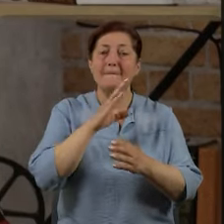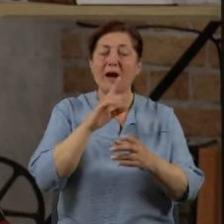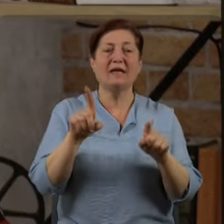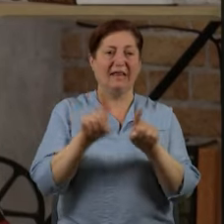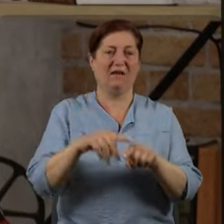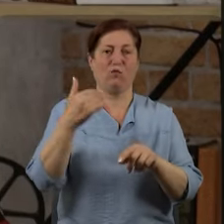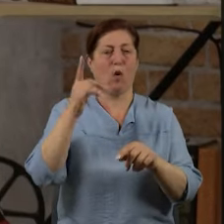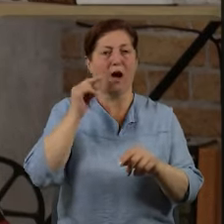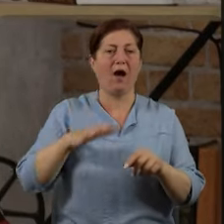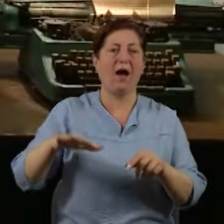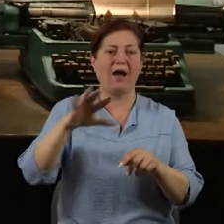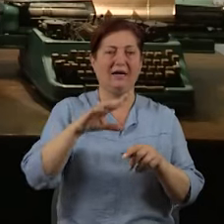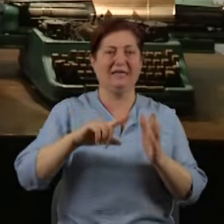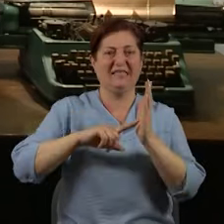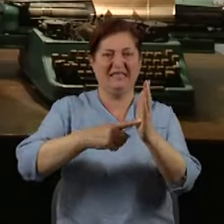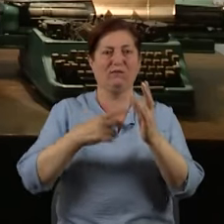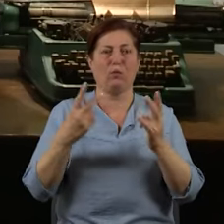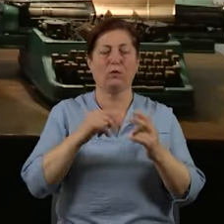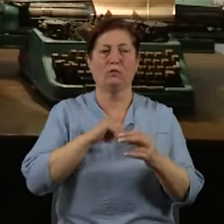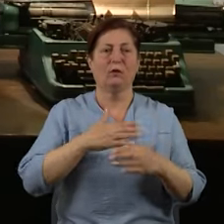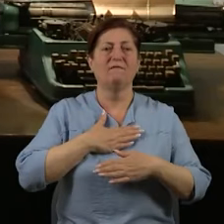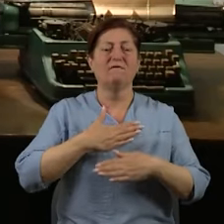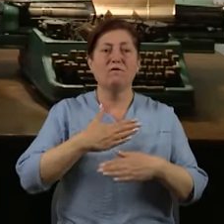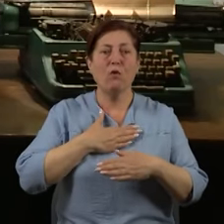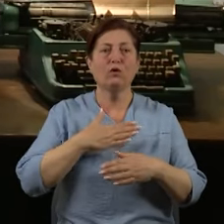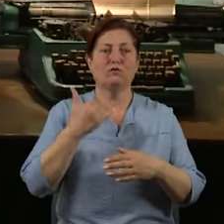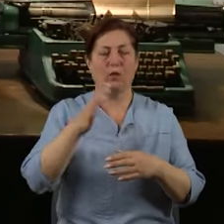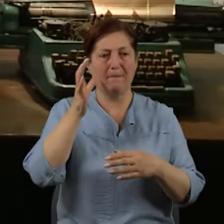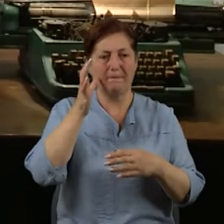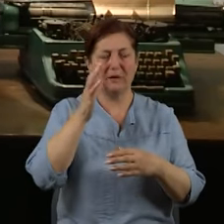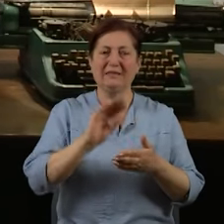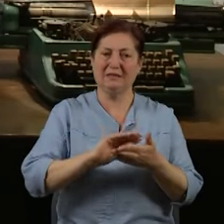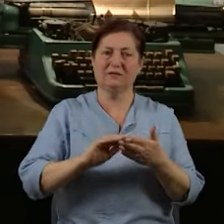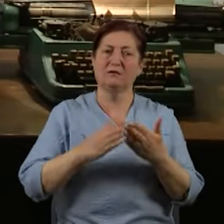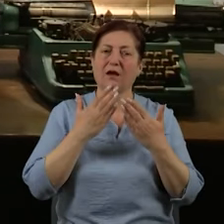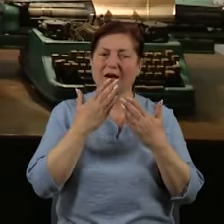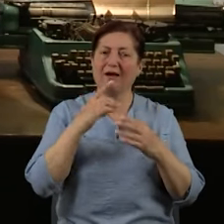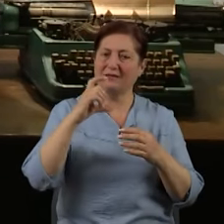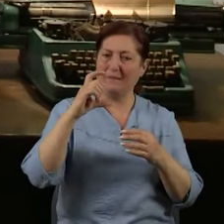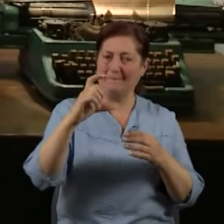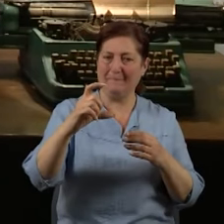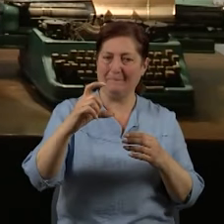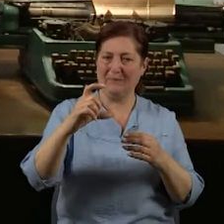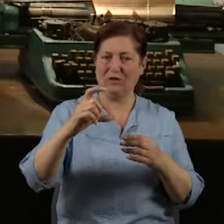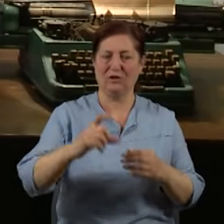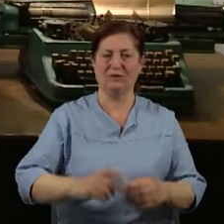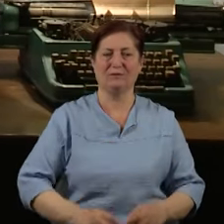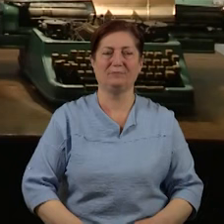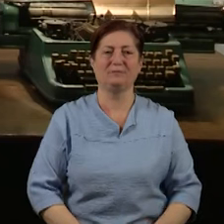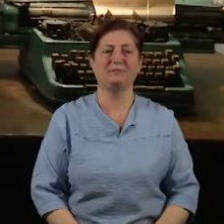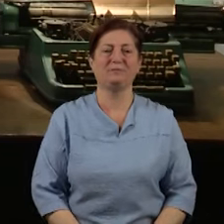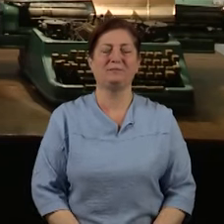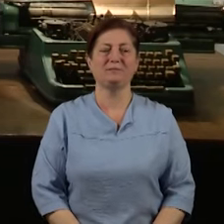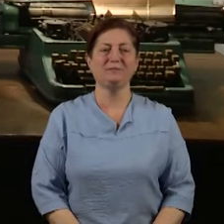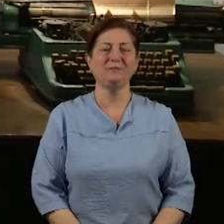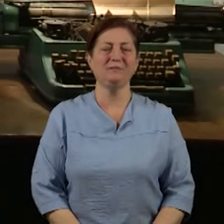հինավուրցում, որ ձեռքերը, բայց հիմա քեզնից ոգեշնչվելով մի բան ստեղծում, կարդամ Տերյանից իմ ընթերցած կոնցերտած մարտերը, լավ քեզիտ,